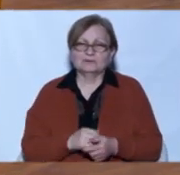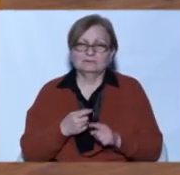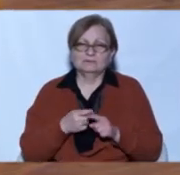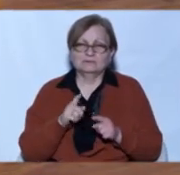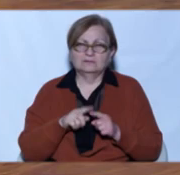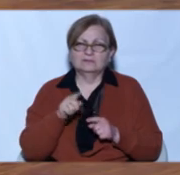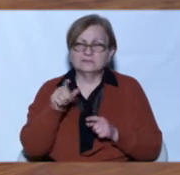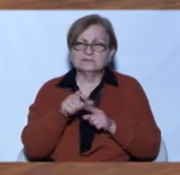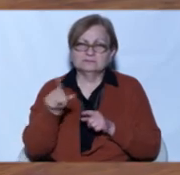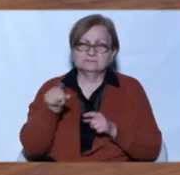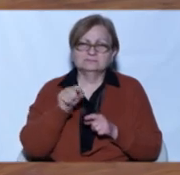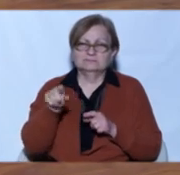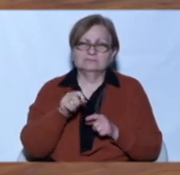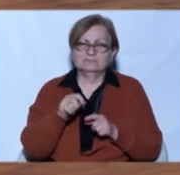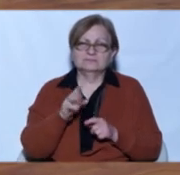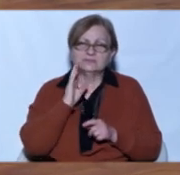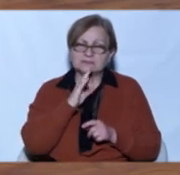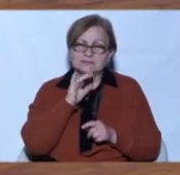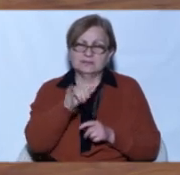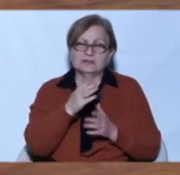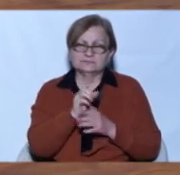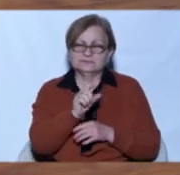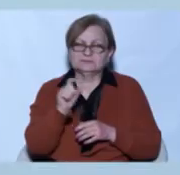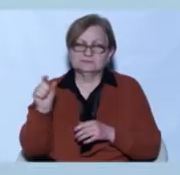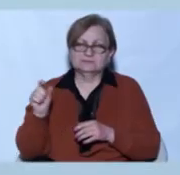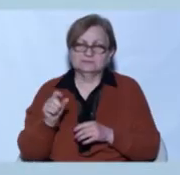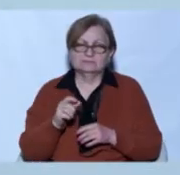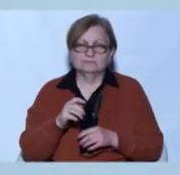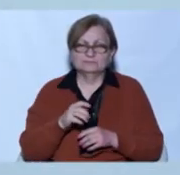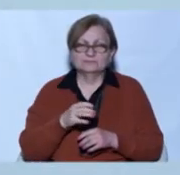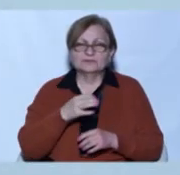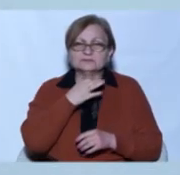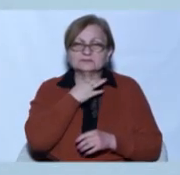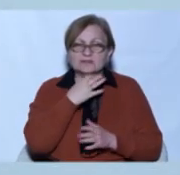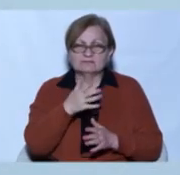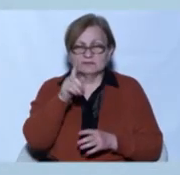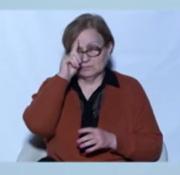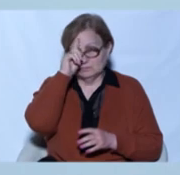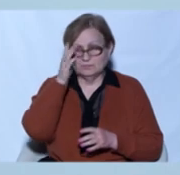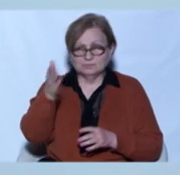მას სწორედ დედა აქვს. საყვარელო თეჯი, შენმა